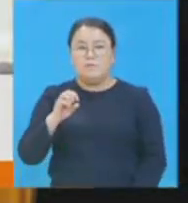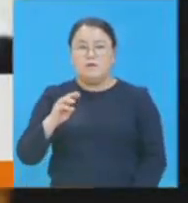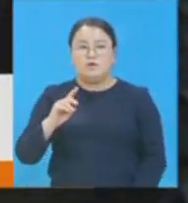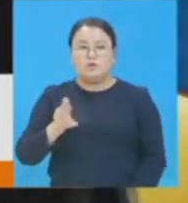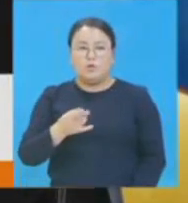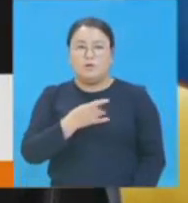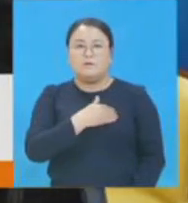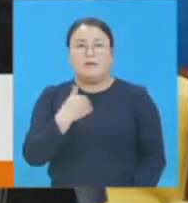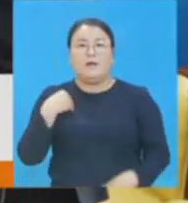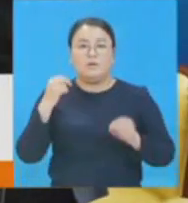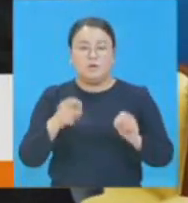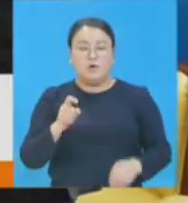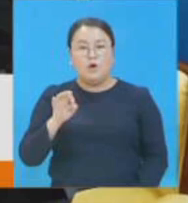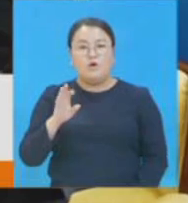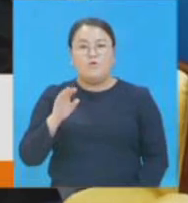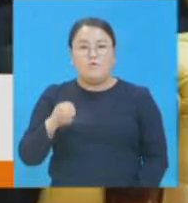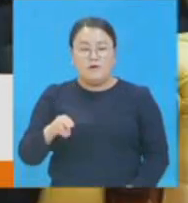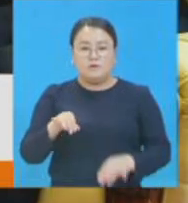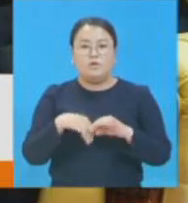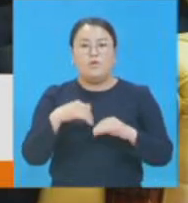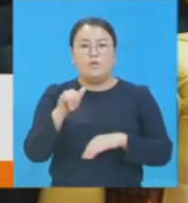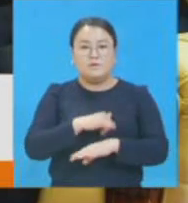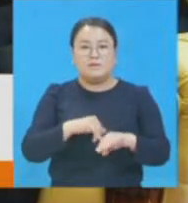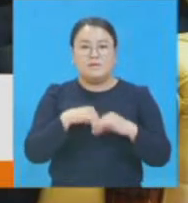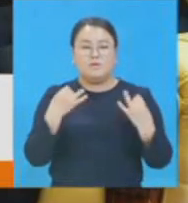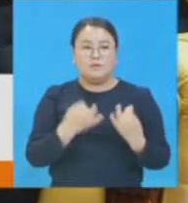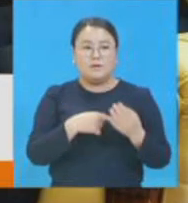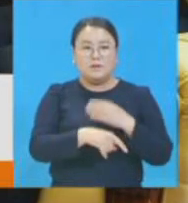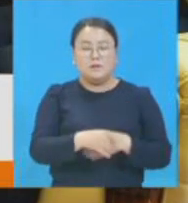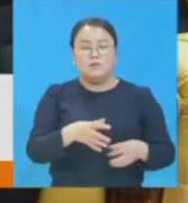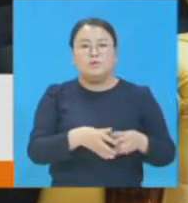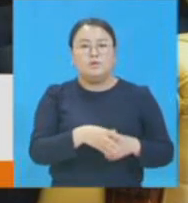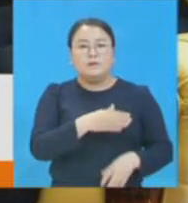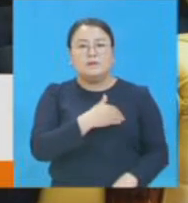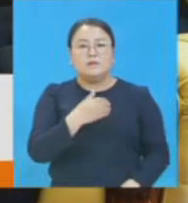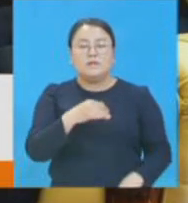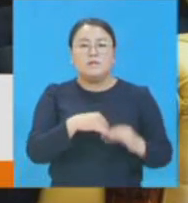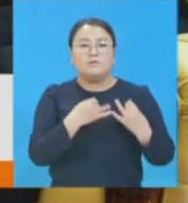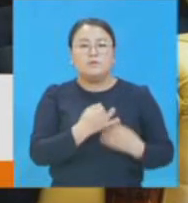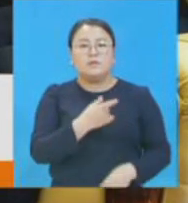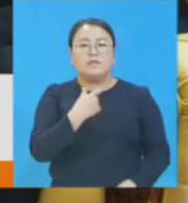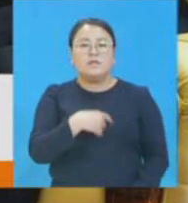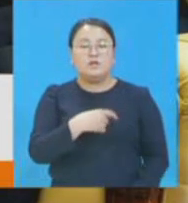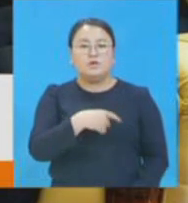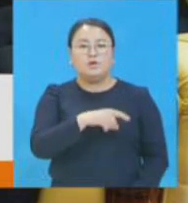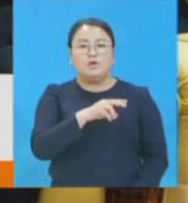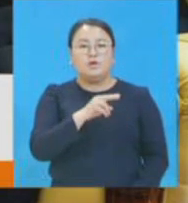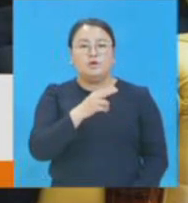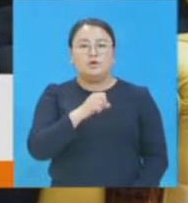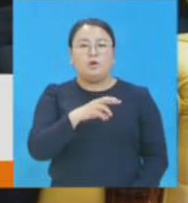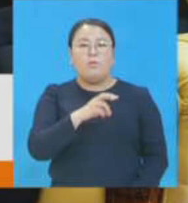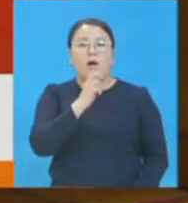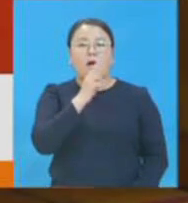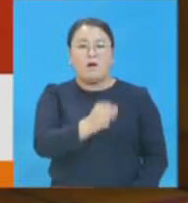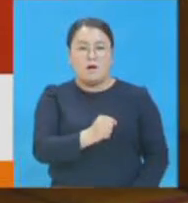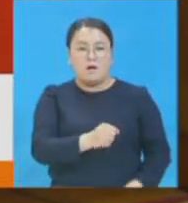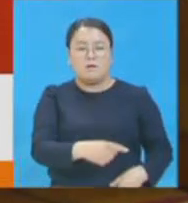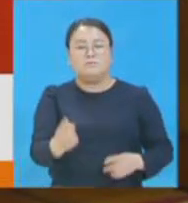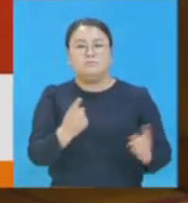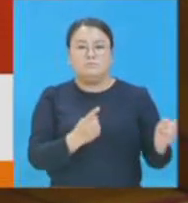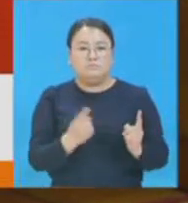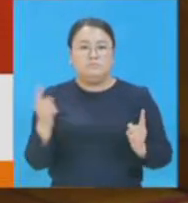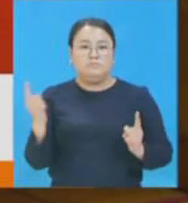нь томиллоо. Харин Хорват улсын парламент дахь Монгол Хорватын бүлгийн даргаар тус улсын парламентын гишүүн Домогод Хаждуковыг томилогдсон байна. Монгол